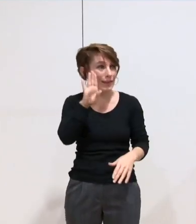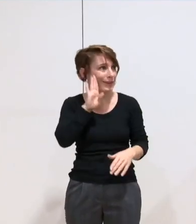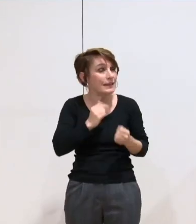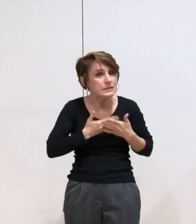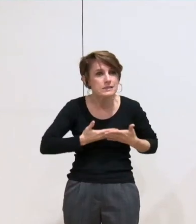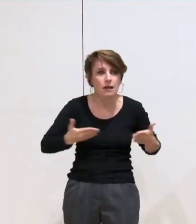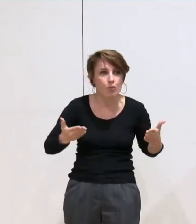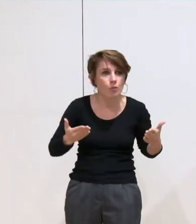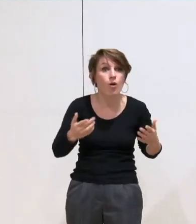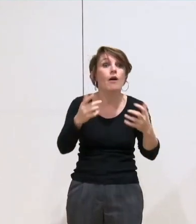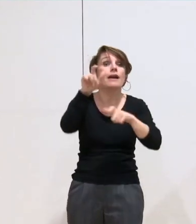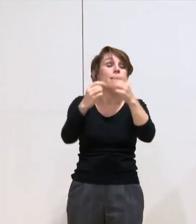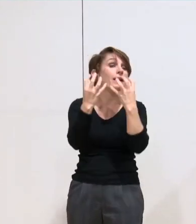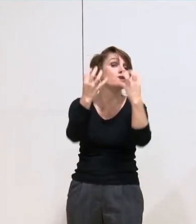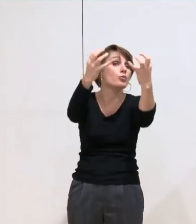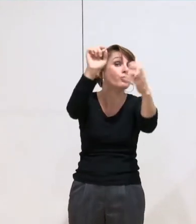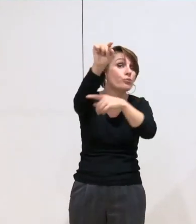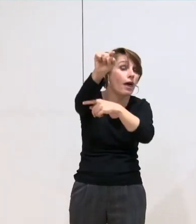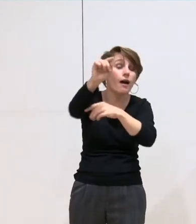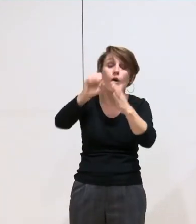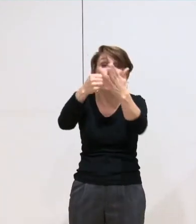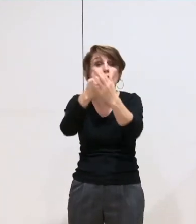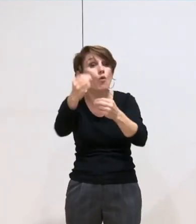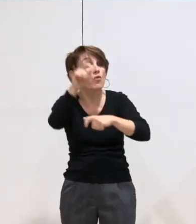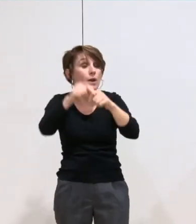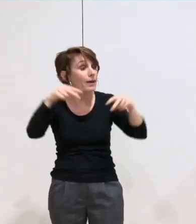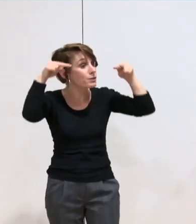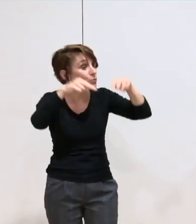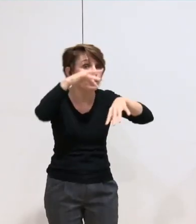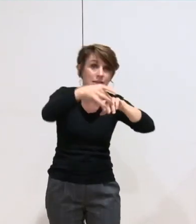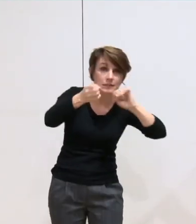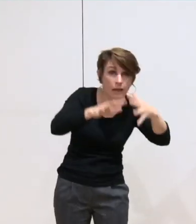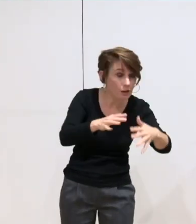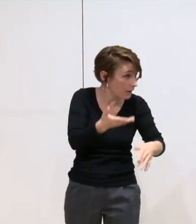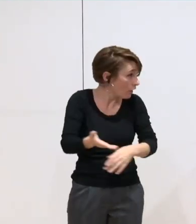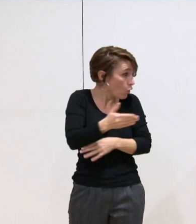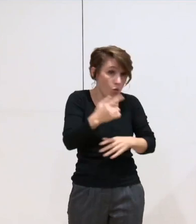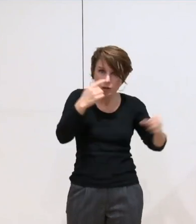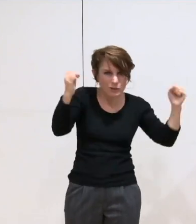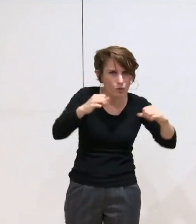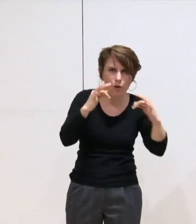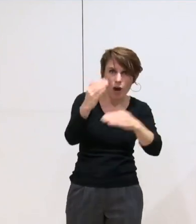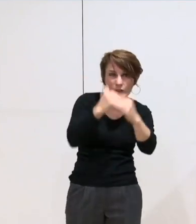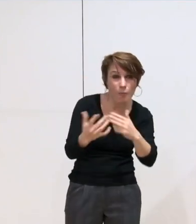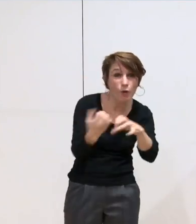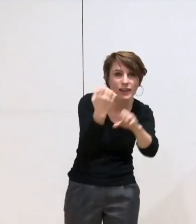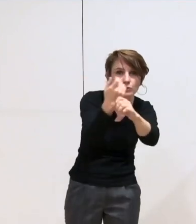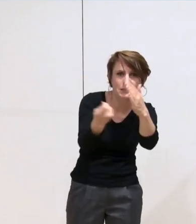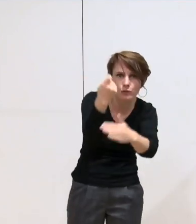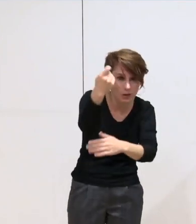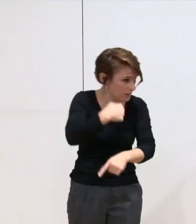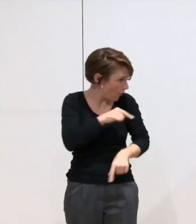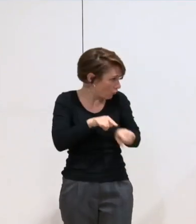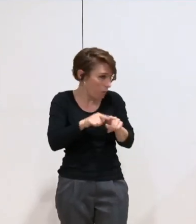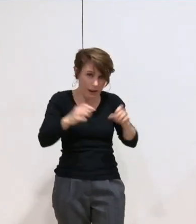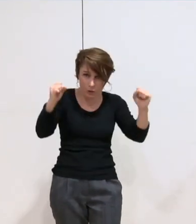bancs du public, les gens qui nous regardent par Internet, ils ne sont pas contre les plans de réussite éducative, et nous non plus. Le mois dernier, je crois que vous n'étiez pas là,